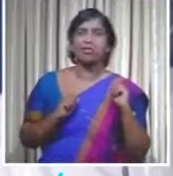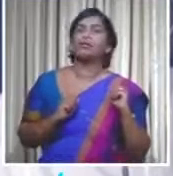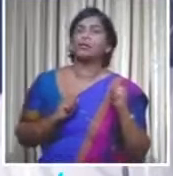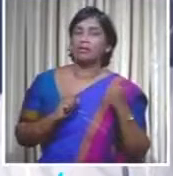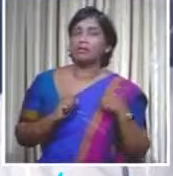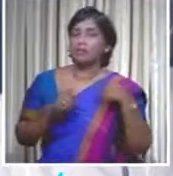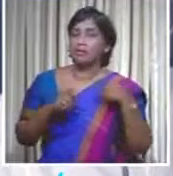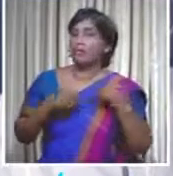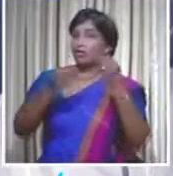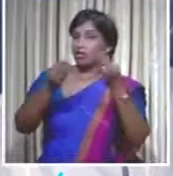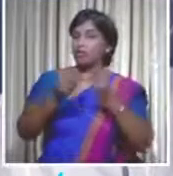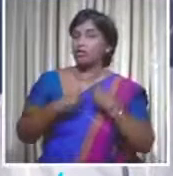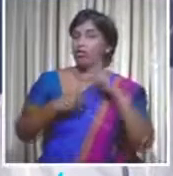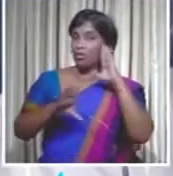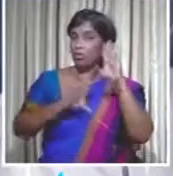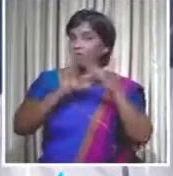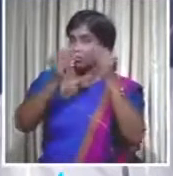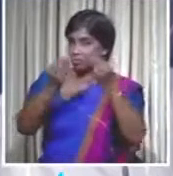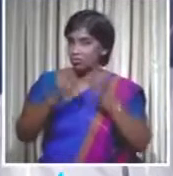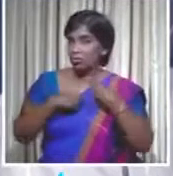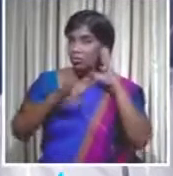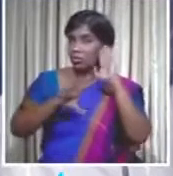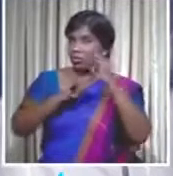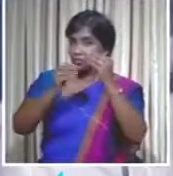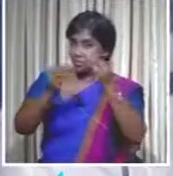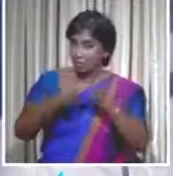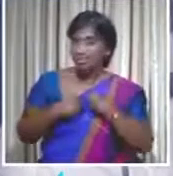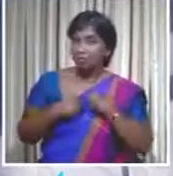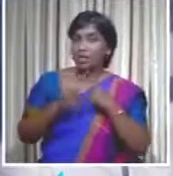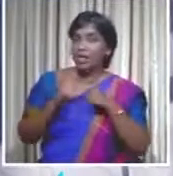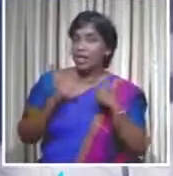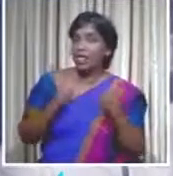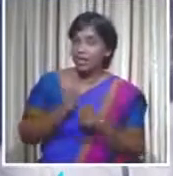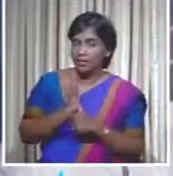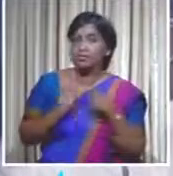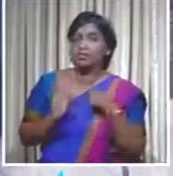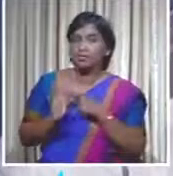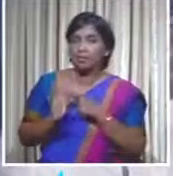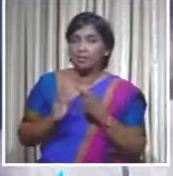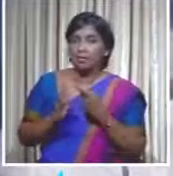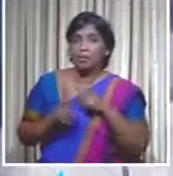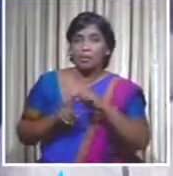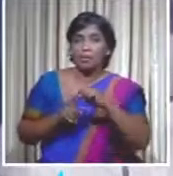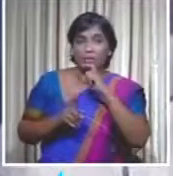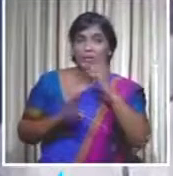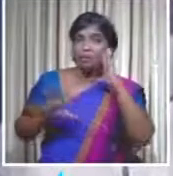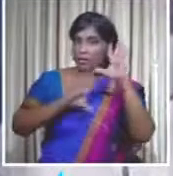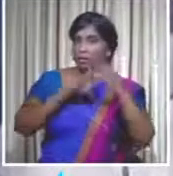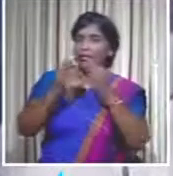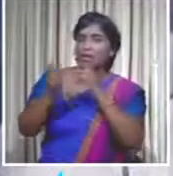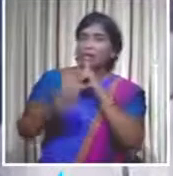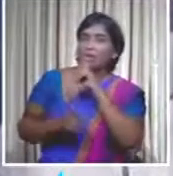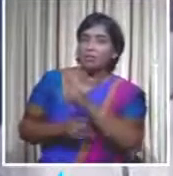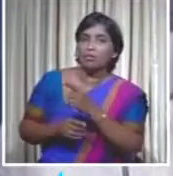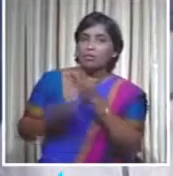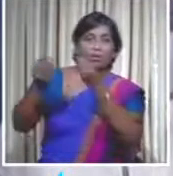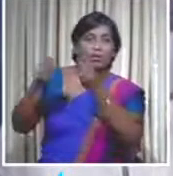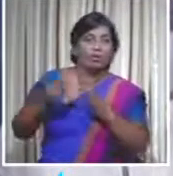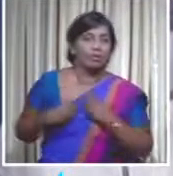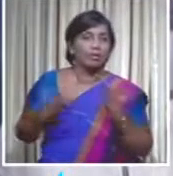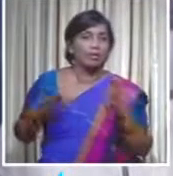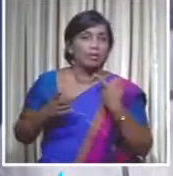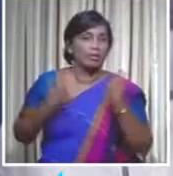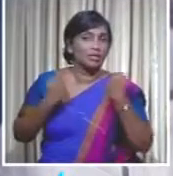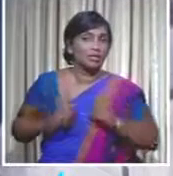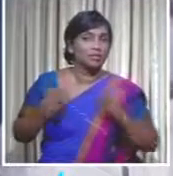ताम दुंडे तोरतुर अभी तोरतुर धनगनी मे पनते अटते अभी मे नडवल विस्तर टीके हुआ एटिक दिन्न बेरुना